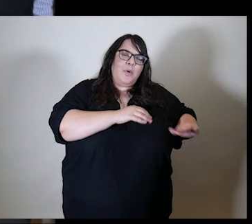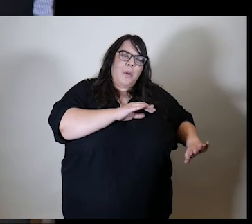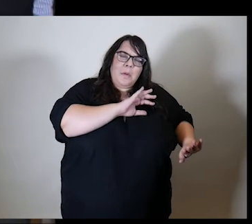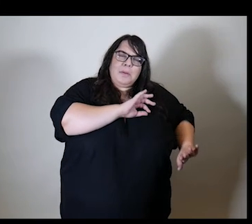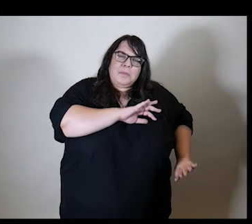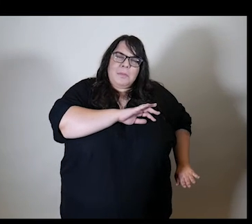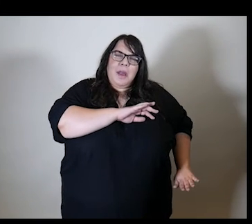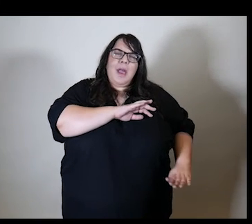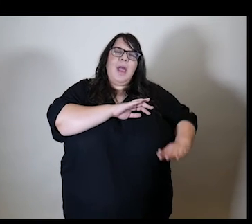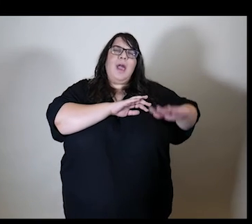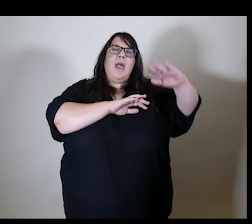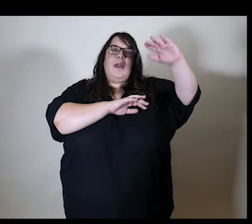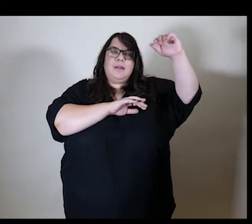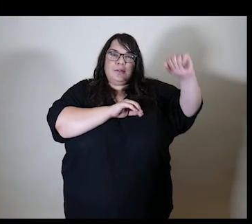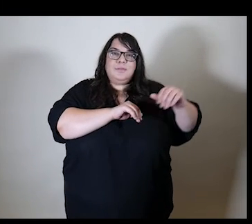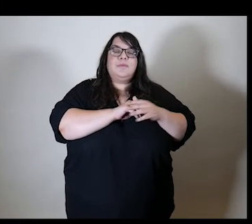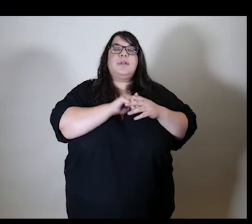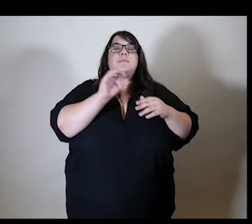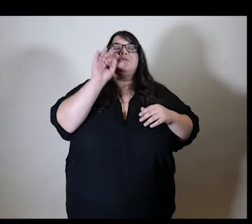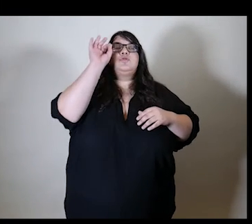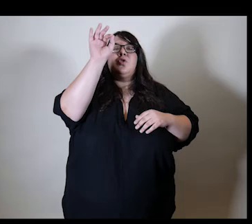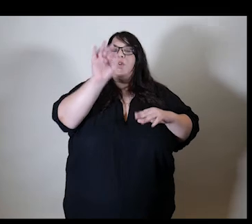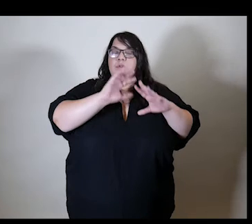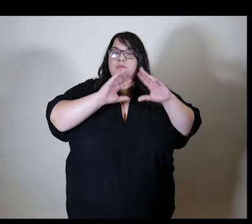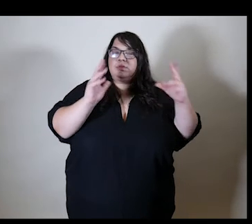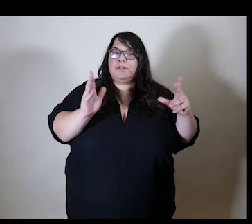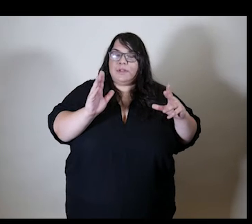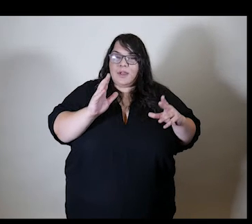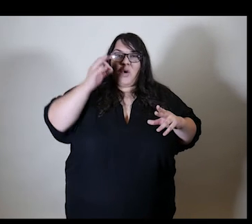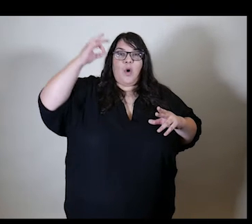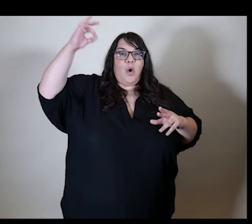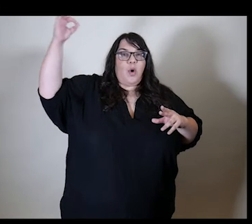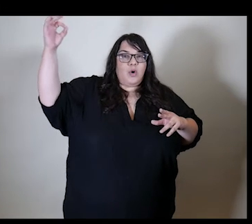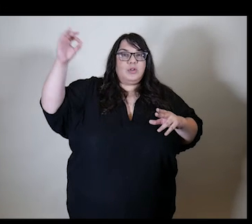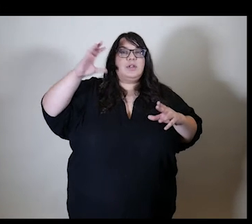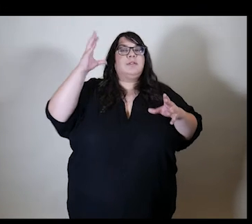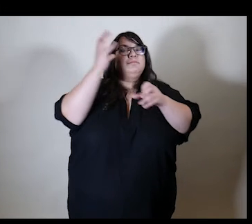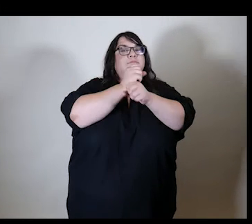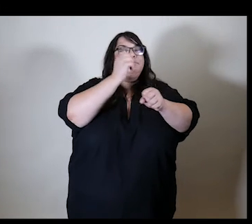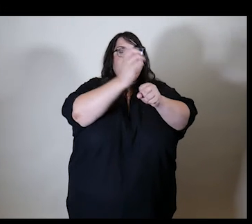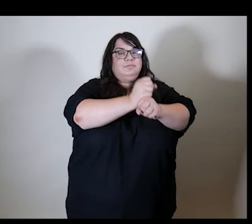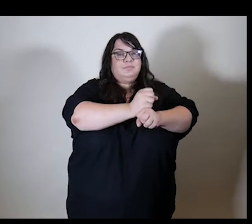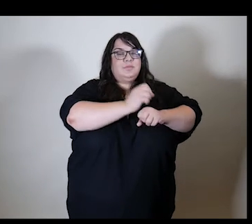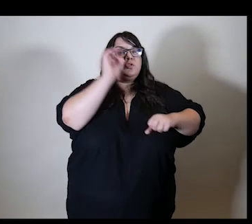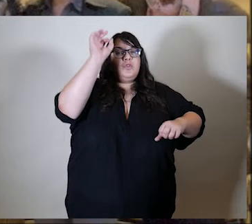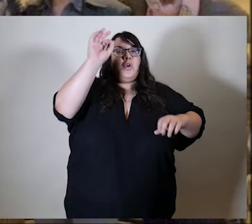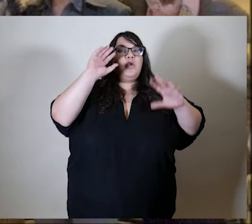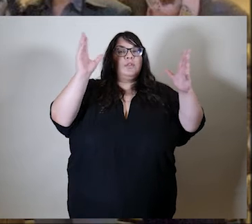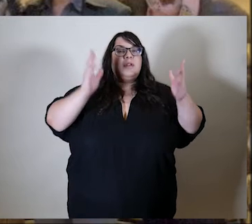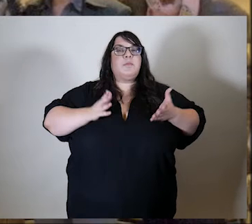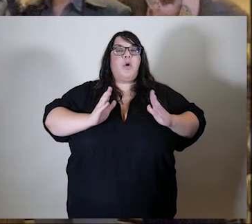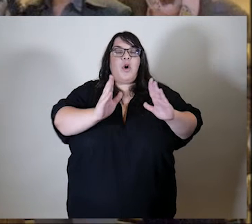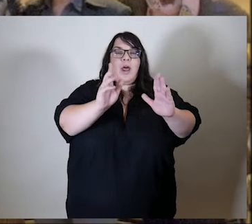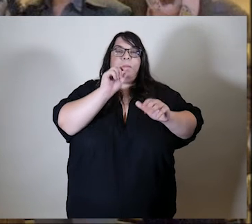ηλικία μέχρι την ενήλικη ζωή στην πρόταση, εκπαιδευόμαστε ώστε οι στόχοι μας και τα όνειρά μας να γίνουν πράξη. Να